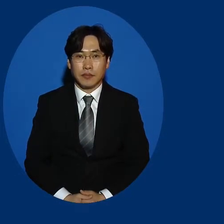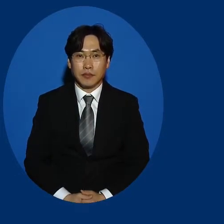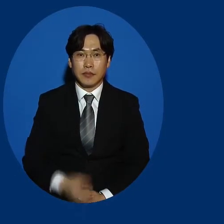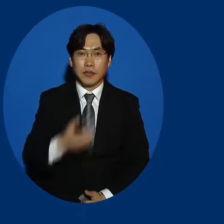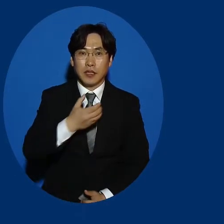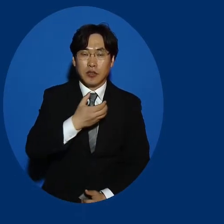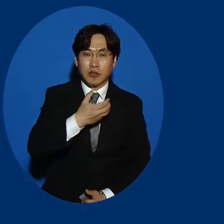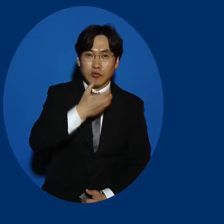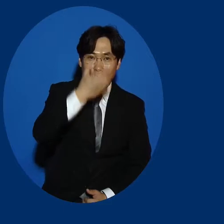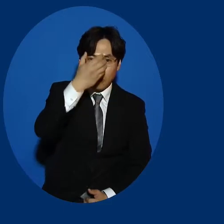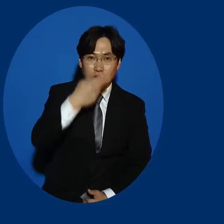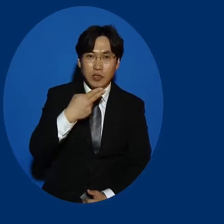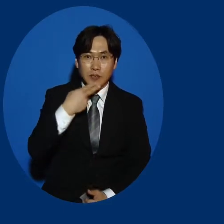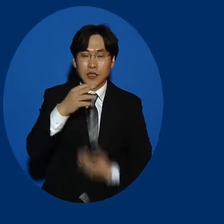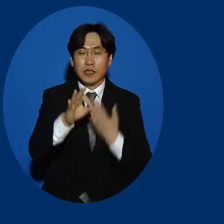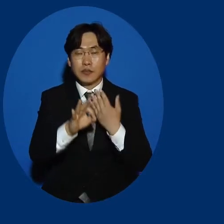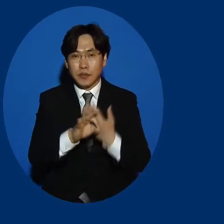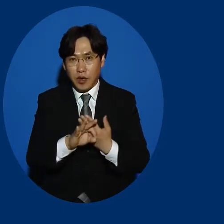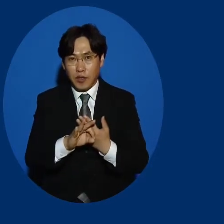꿈꾸지 않으면